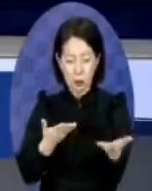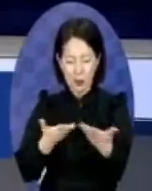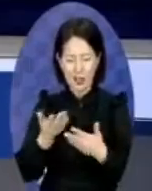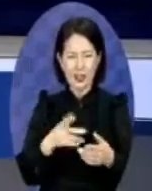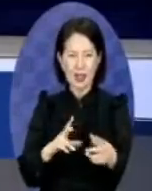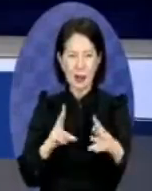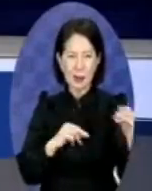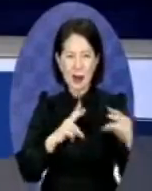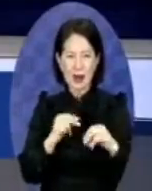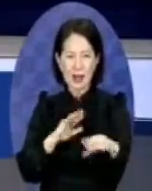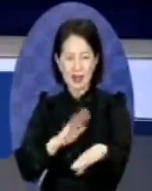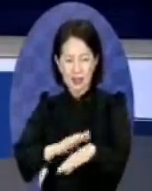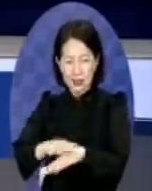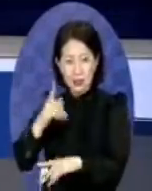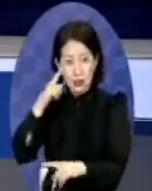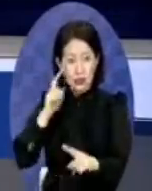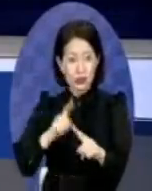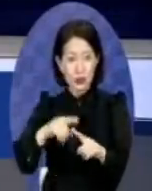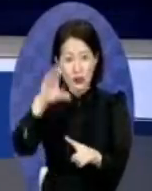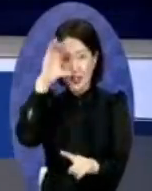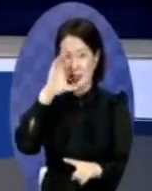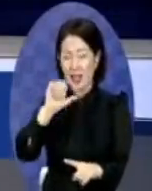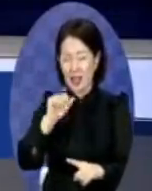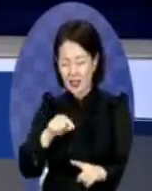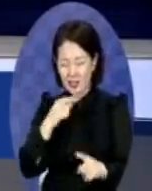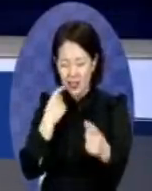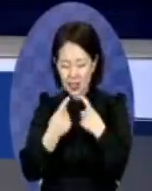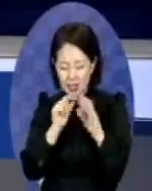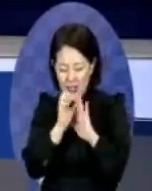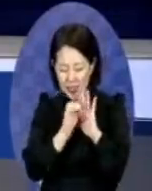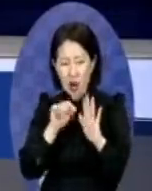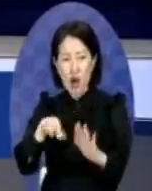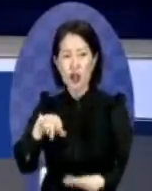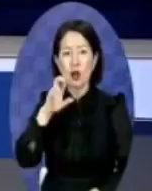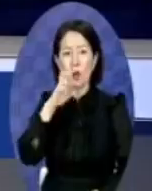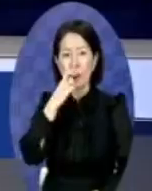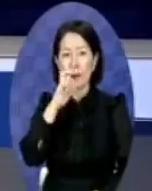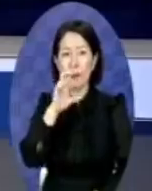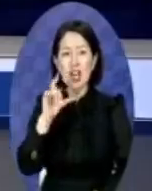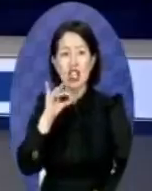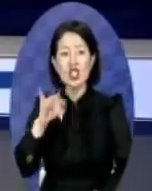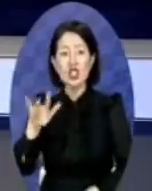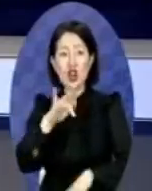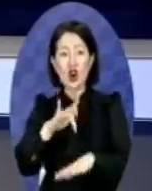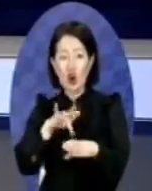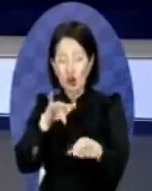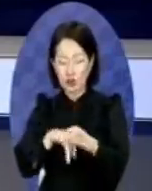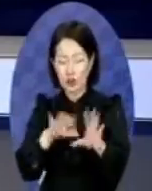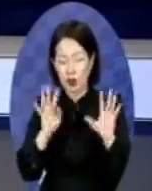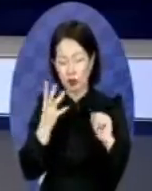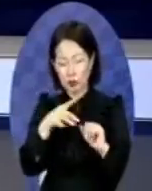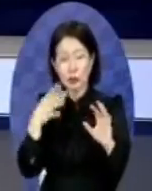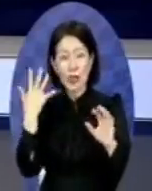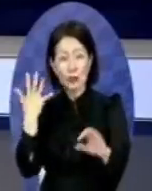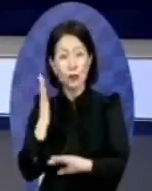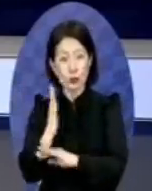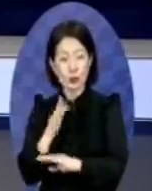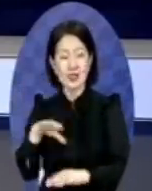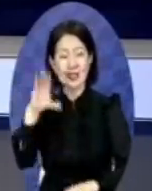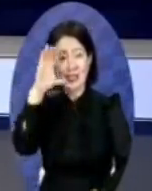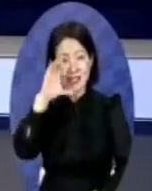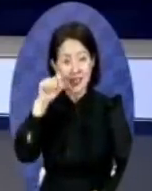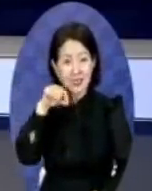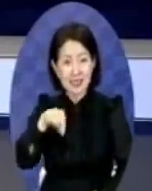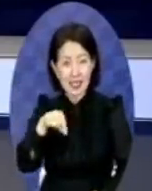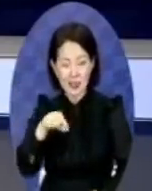нэгцэгцлэх зорилготой сайдын төвчний хэлэлцээний дараагийн шат Бээжин хотноо энэ сарын 14-15-ны өдрүүдэд болно. За, харин өнөөдөр сайдын төвчний энэхүү